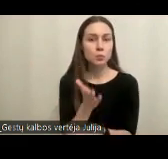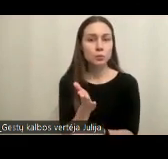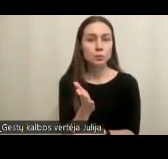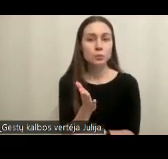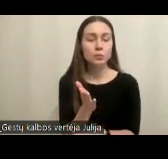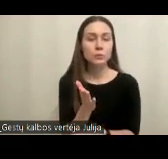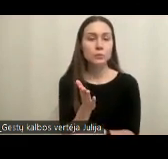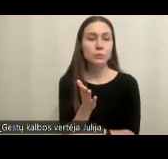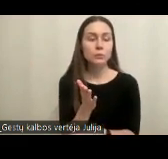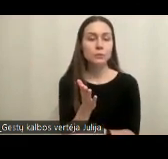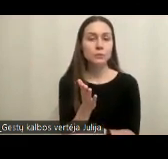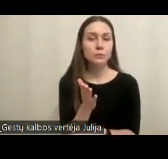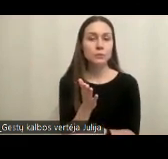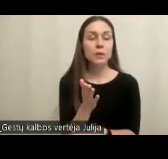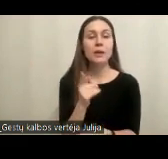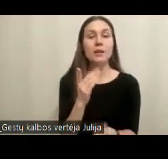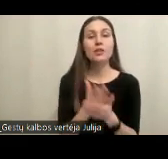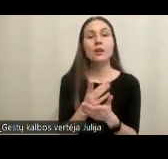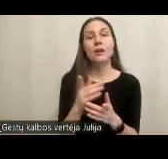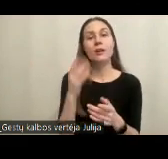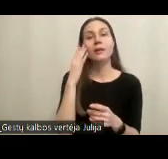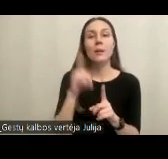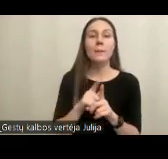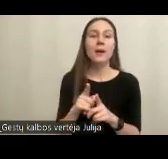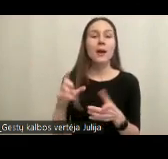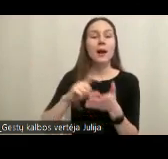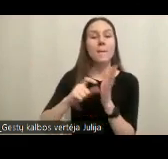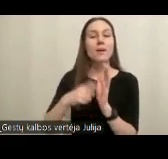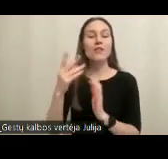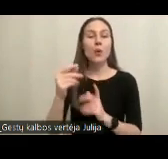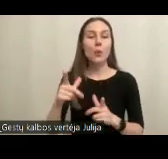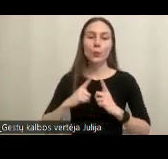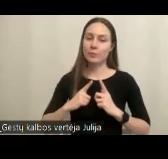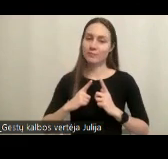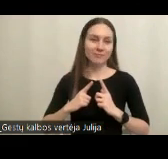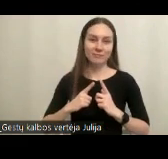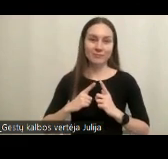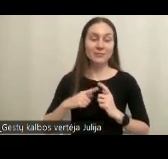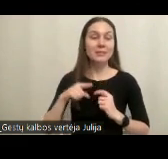buvo, kad tai yra poilsio kambariai, bet tai tikrai ne poilsio kambariai. Tai yra